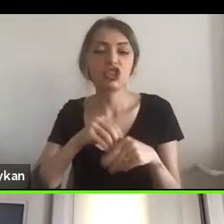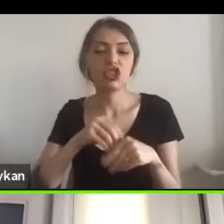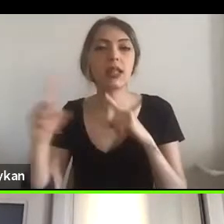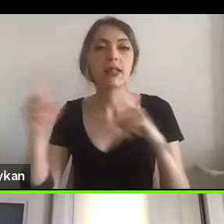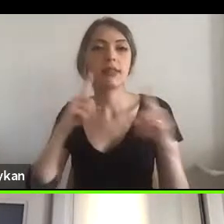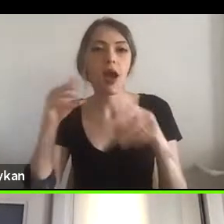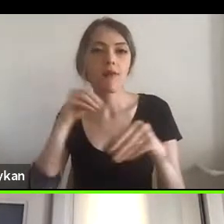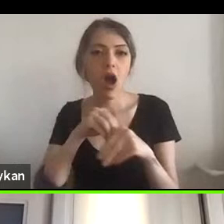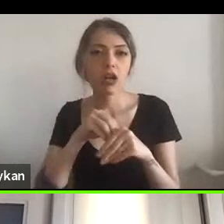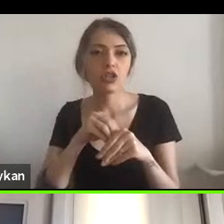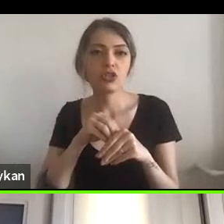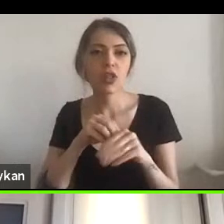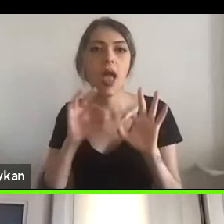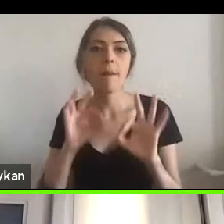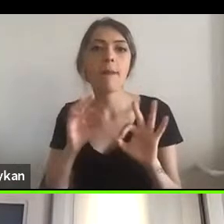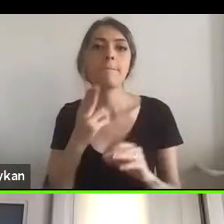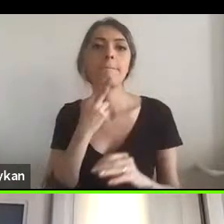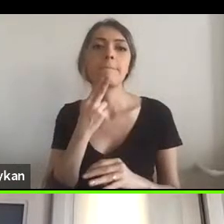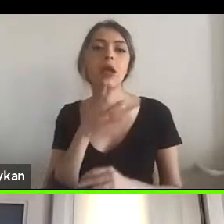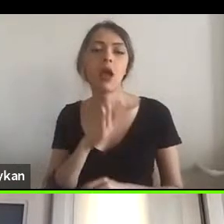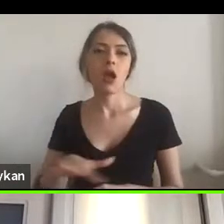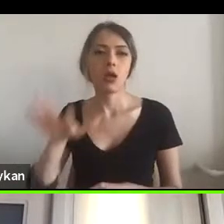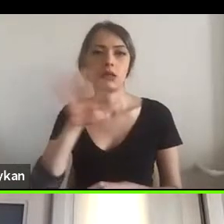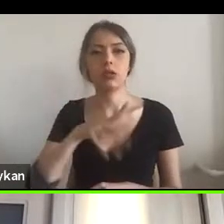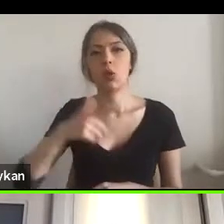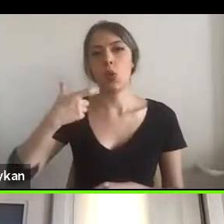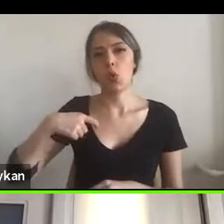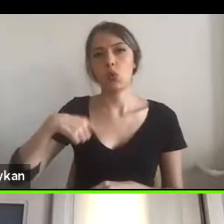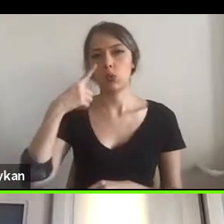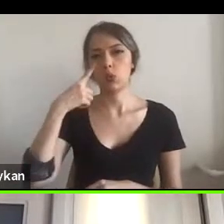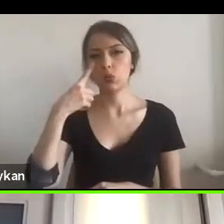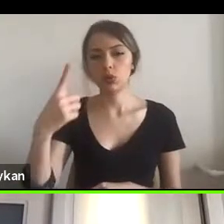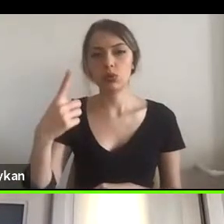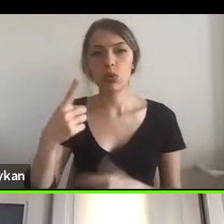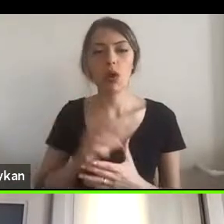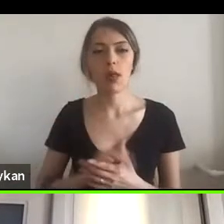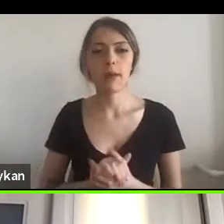davalarda kadınları, yani özel olarak o kadını